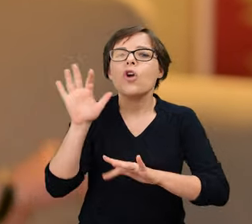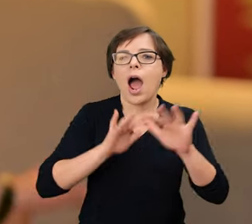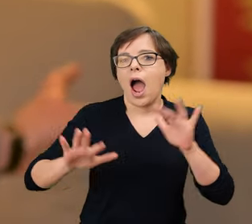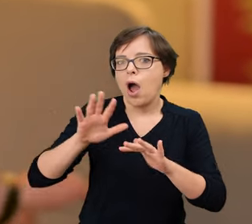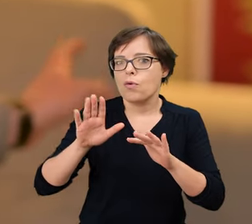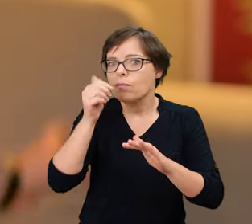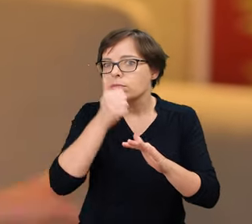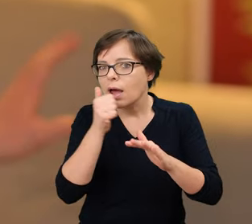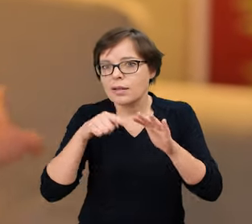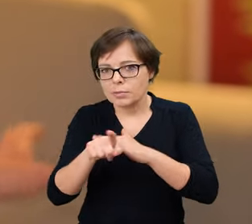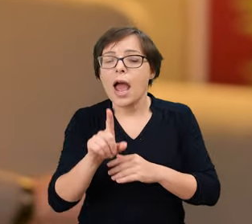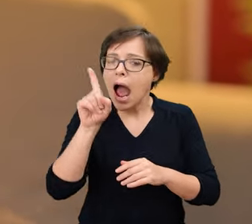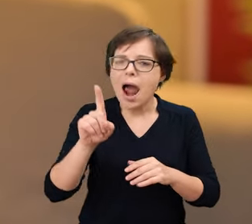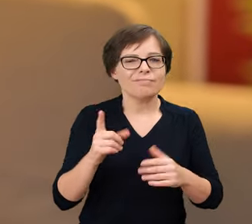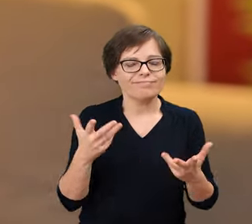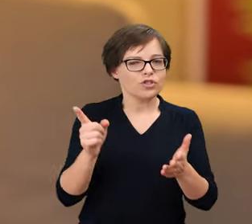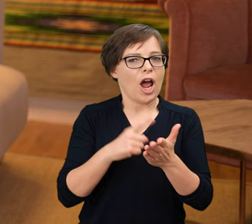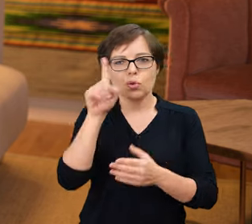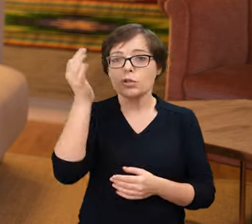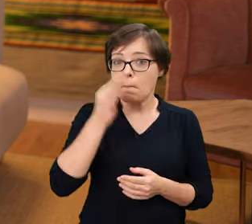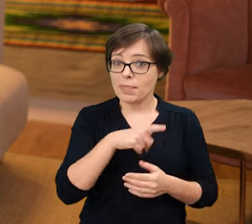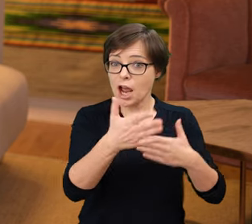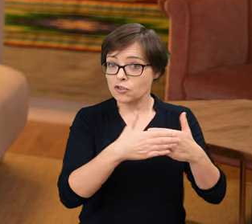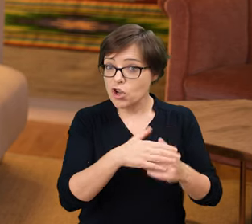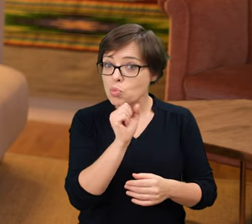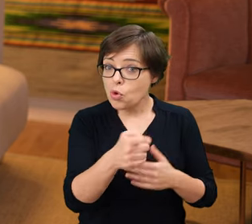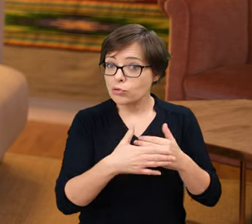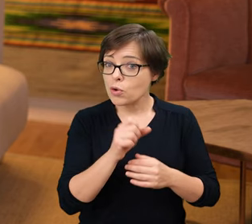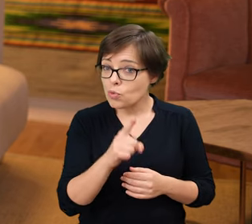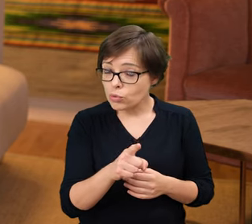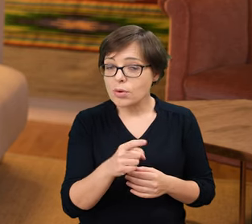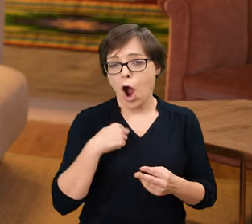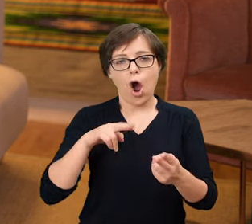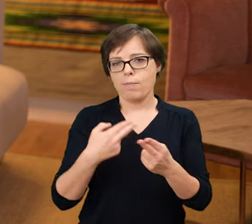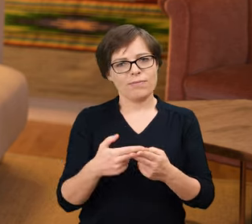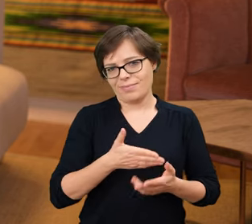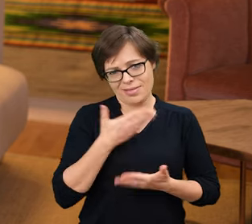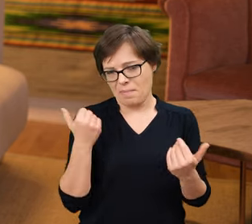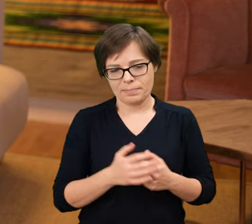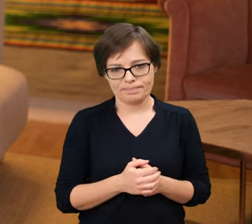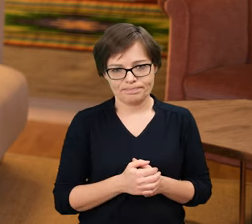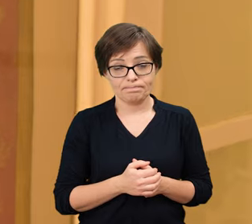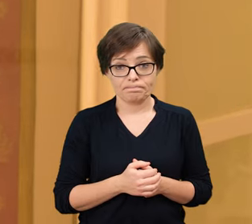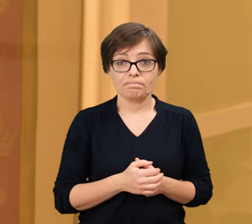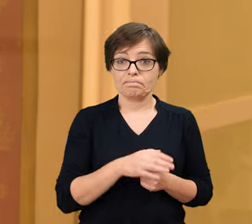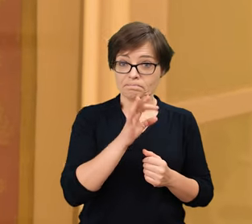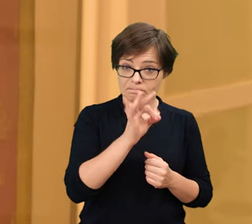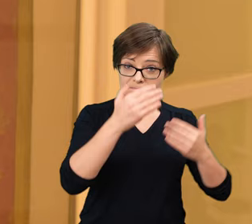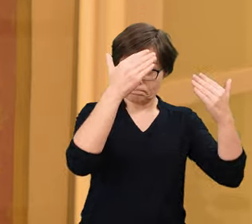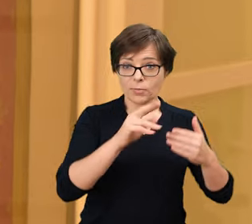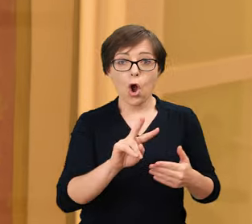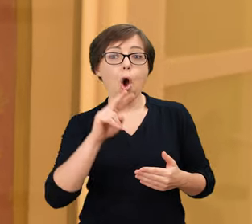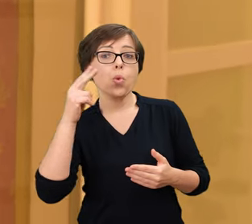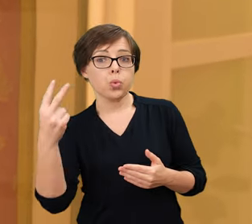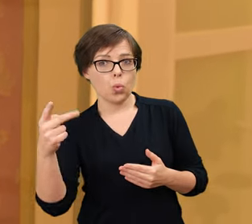Czy są tam drzwi? Nie ma. Obok gobelinu wisi druga tkanina, którą bardzo lubię,